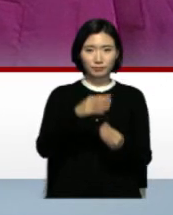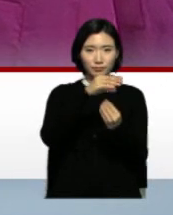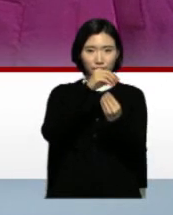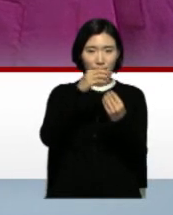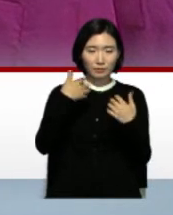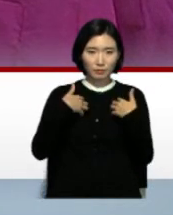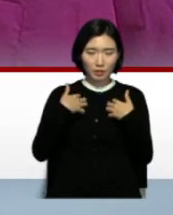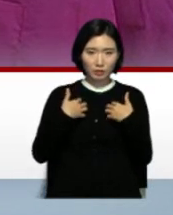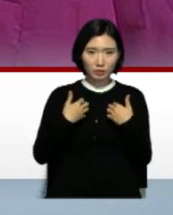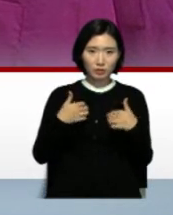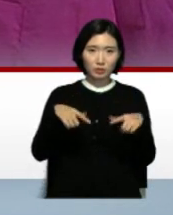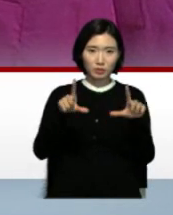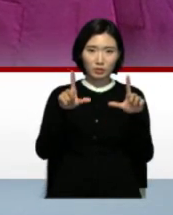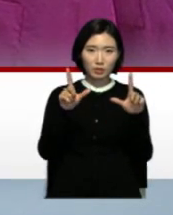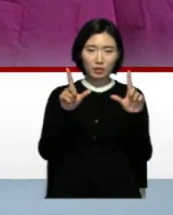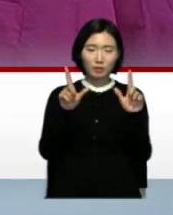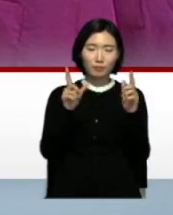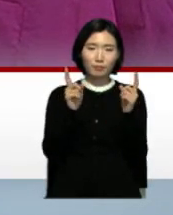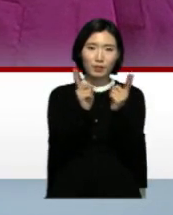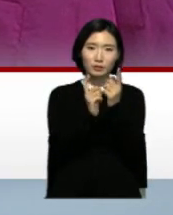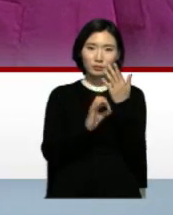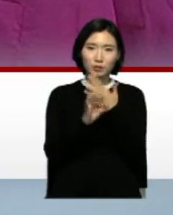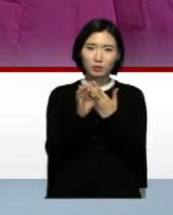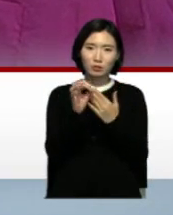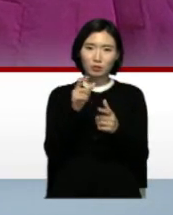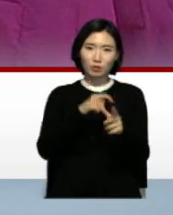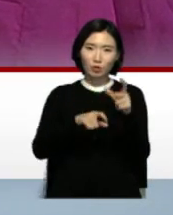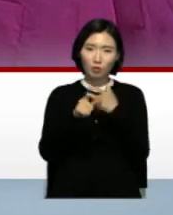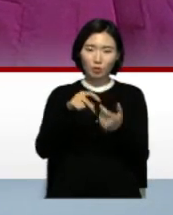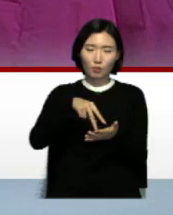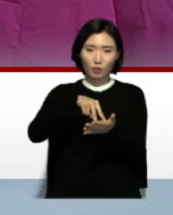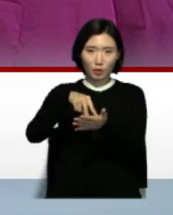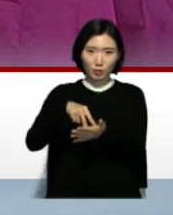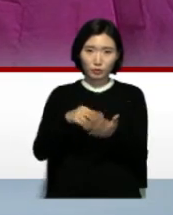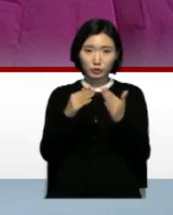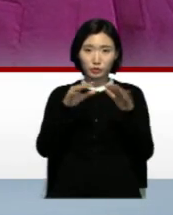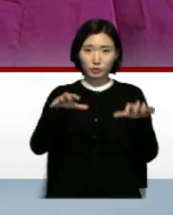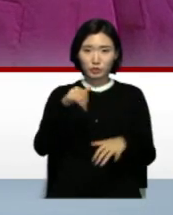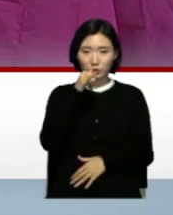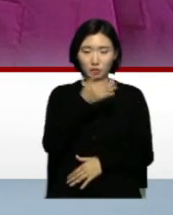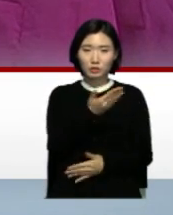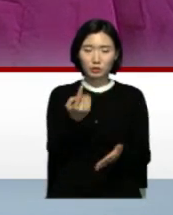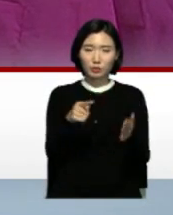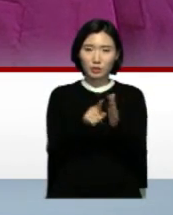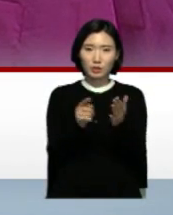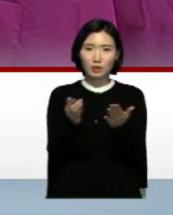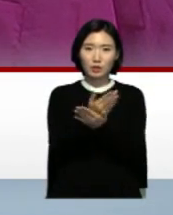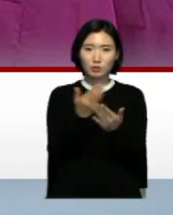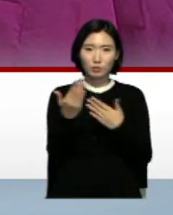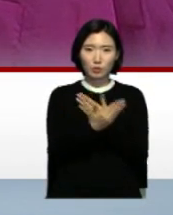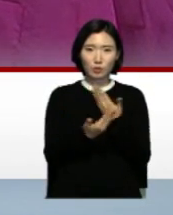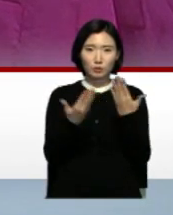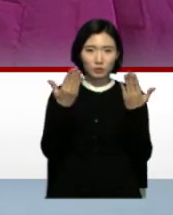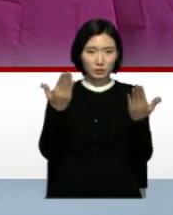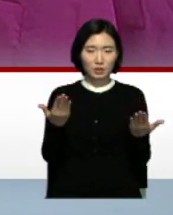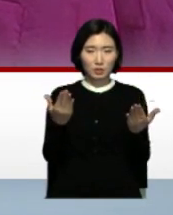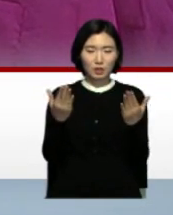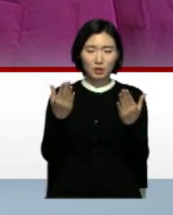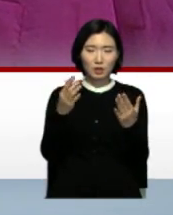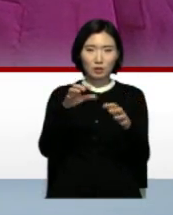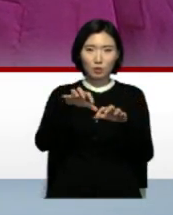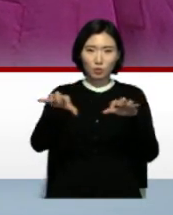명절이 되면 오히려 더 쓸쓸하다는 이웃들이 있는데요. 이런 소외된 이웃들을 위한 나눔과 봉사가 곳곳에서 이루어지고